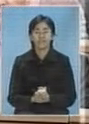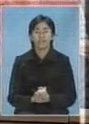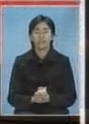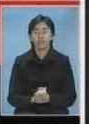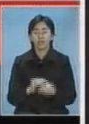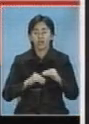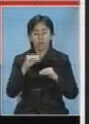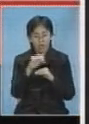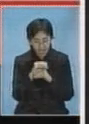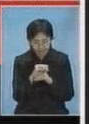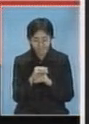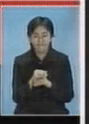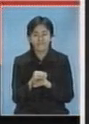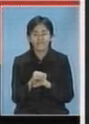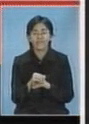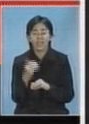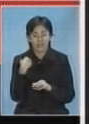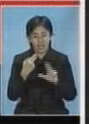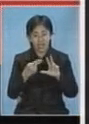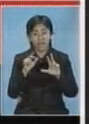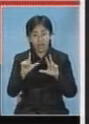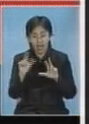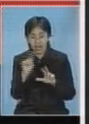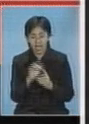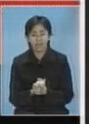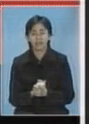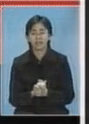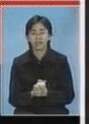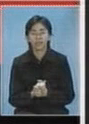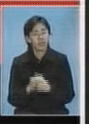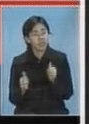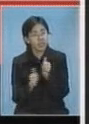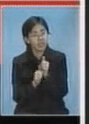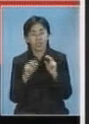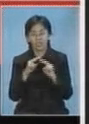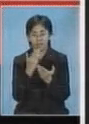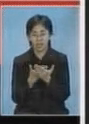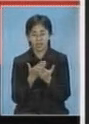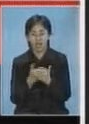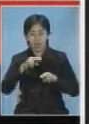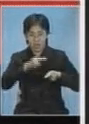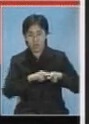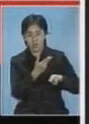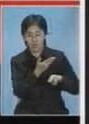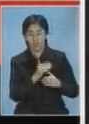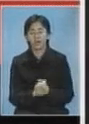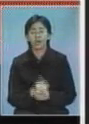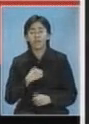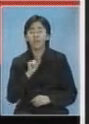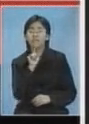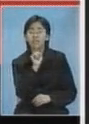โครงการพักหนี้ดีครับ30,000ล้านนั่นท่านรัฐมนตรีช่วยนั่งอยู่บนบัลลังก์ครับตอบผ